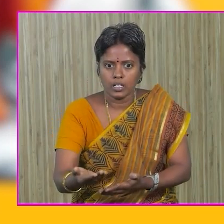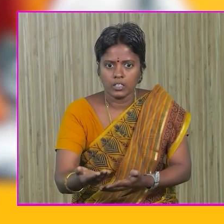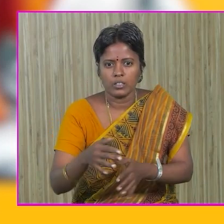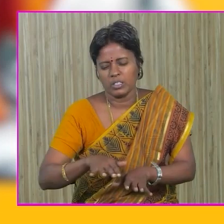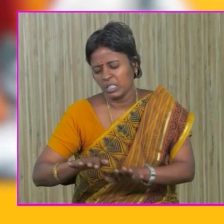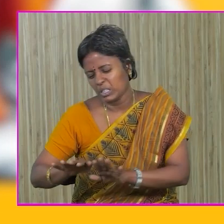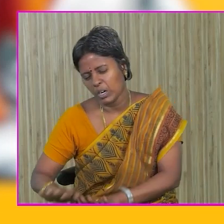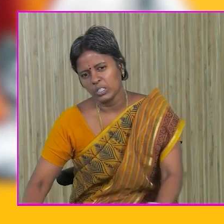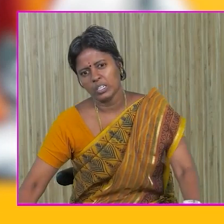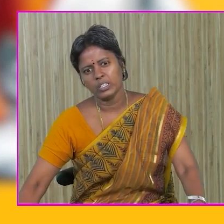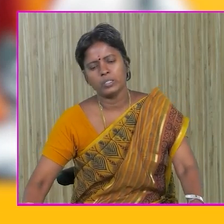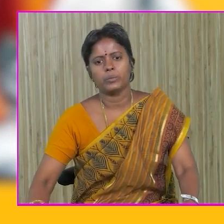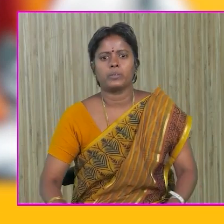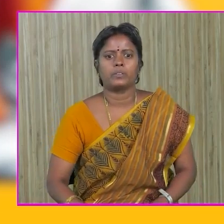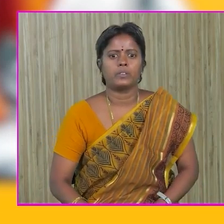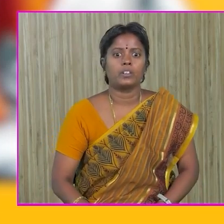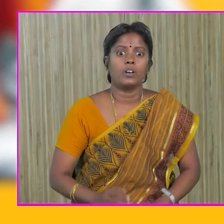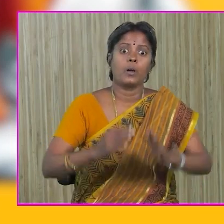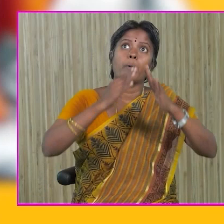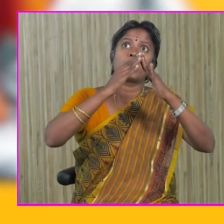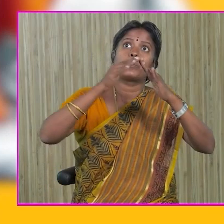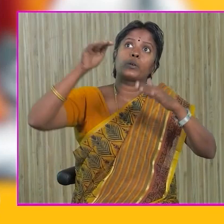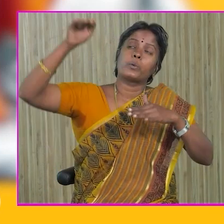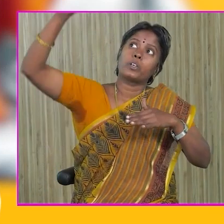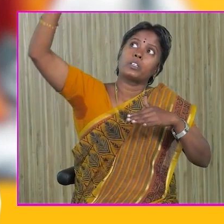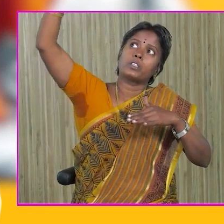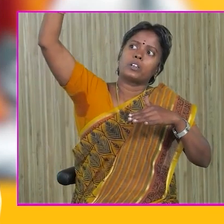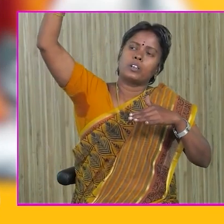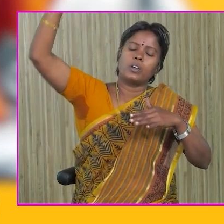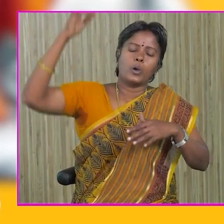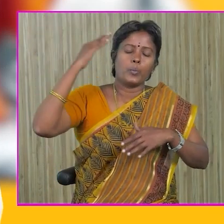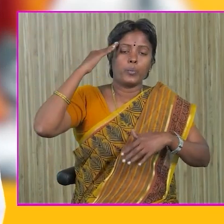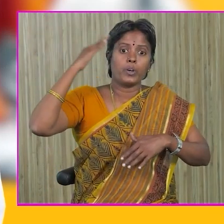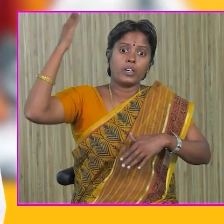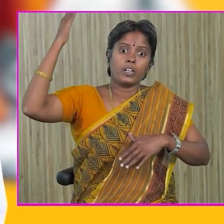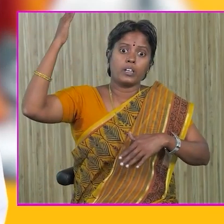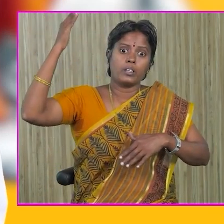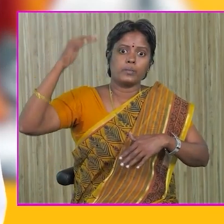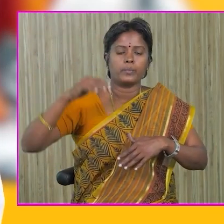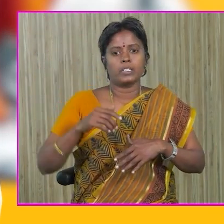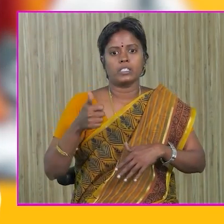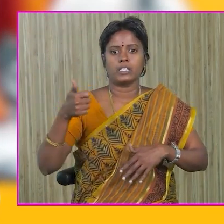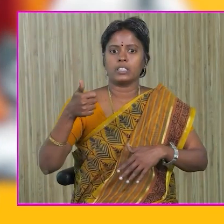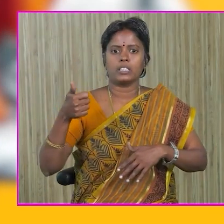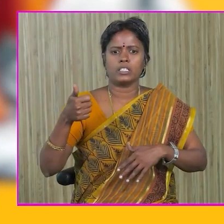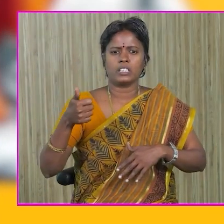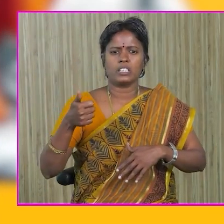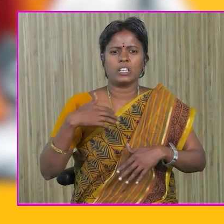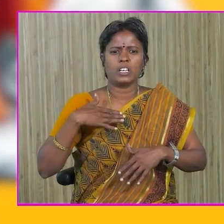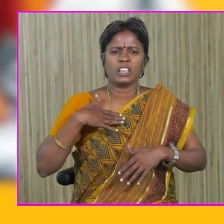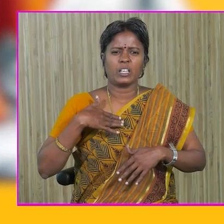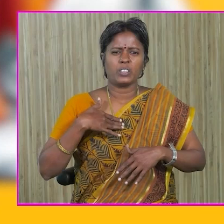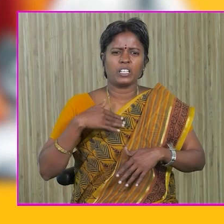போய்விடுவர். மலை போல உயர்ந்திருந்தாலும் புகழில் சிறந்திருந்தாலும் தரத்தை